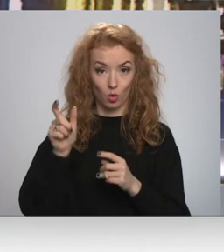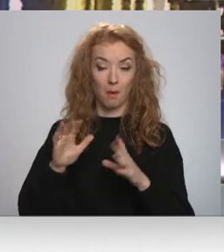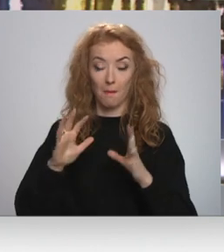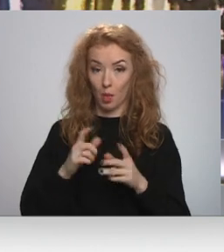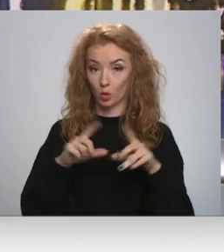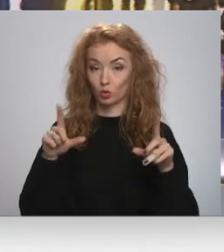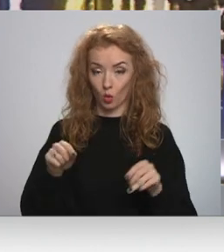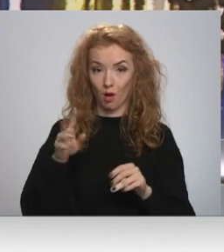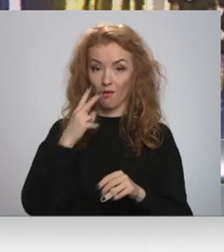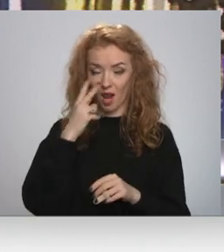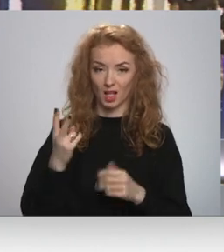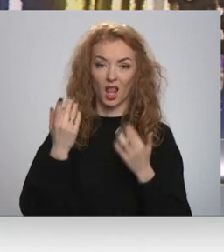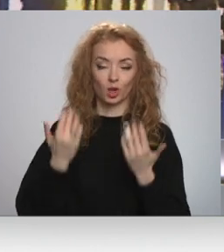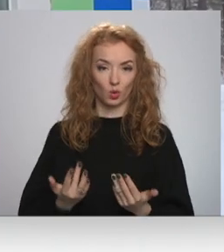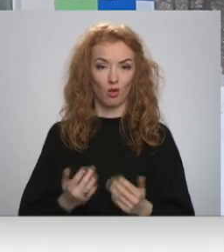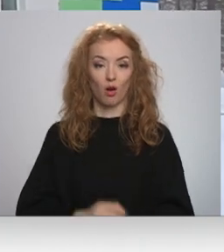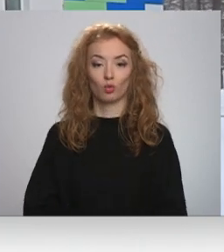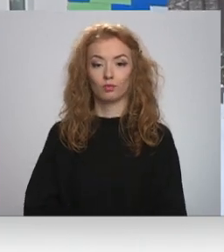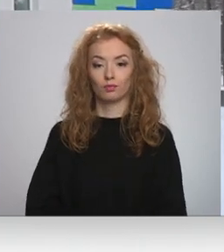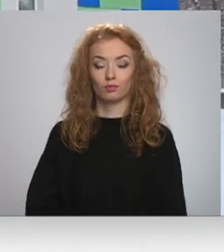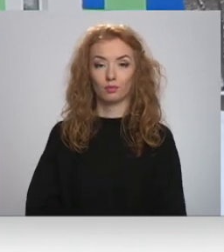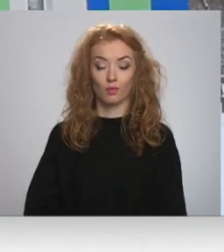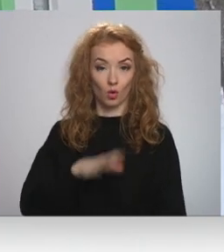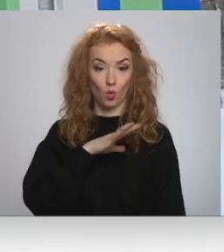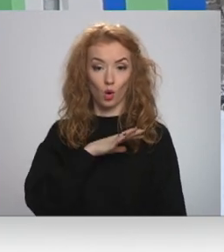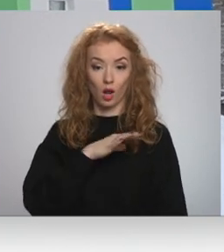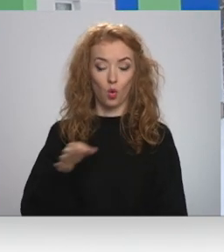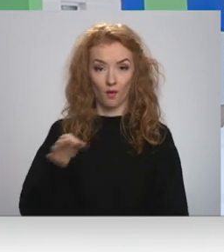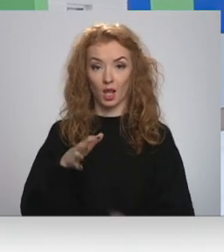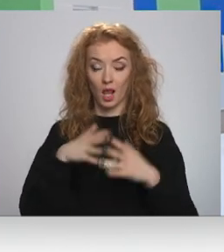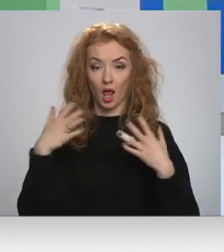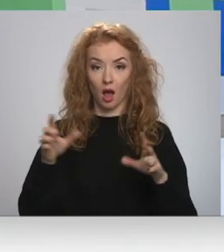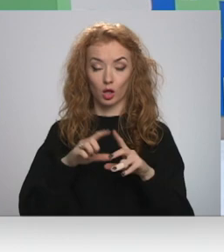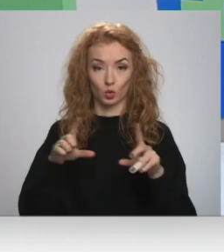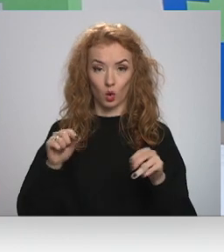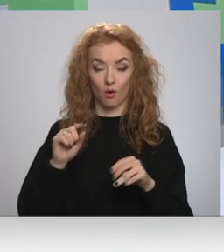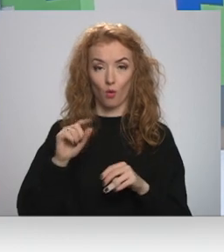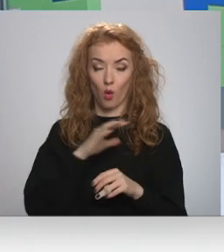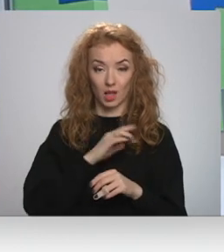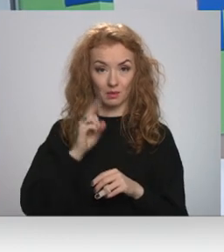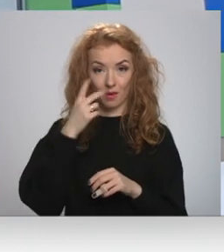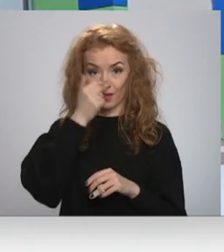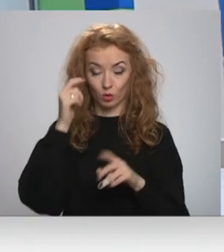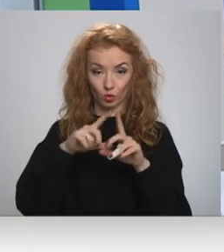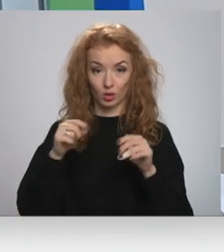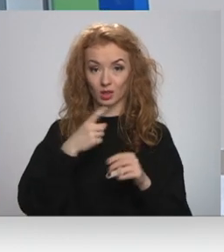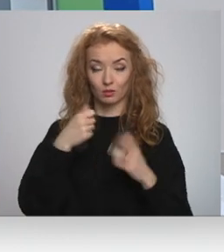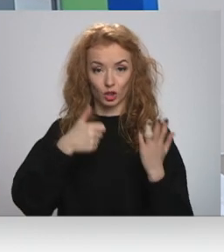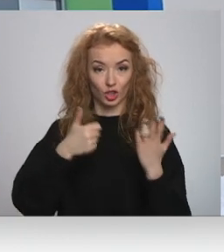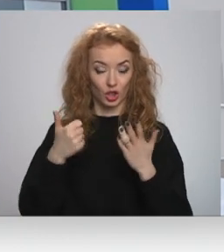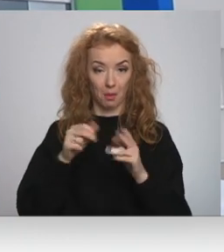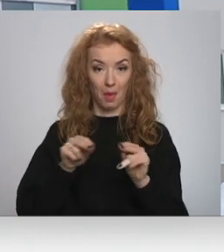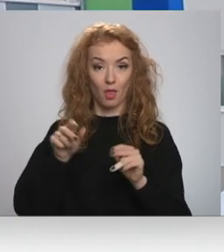sekas redzamas jau tagad. Ogres noda lielākajā skolā, Ogres pirmajā vidusskolā, no 166